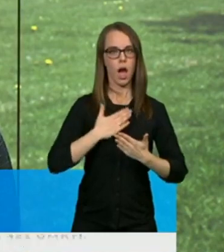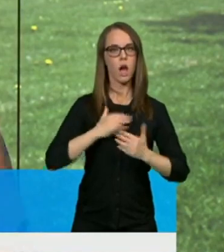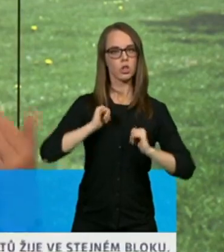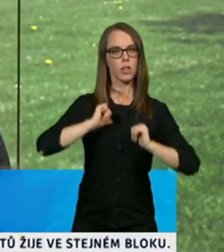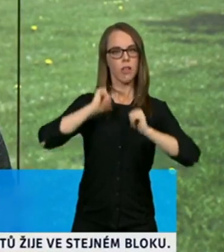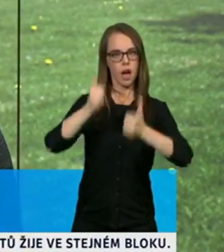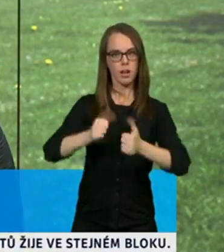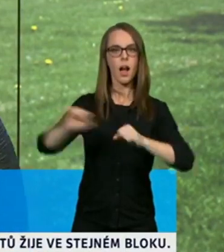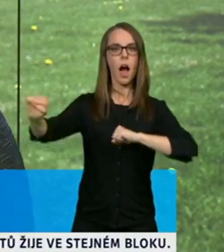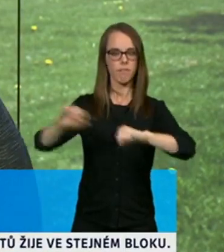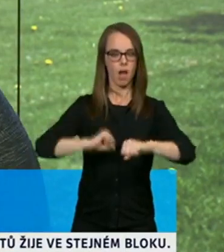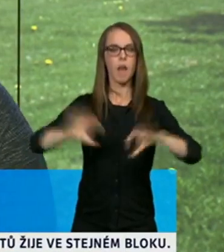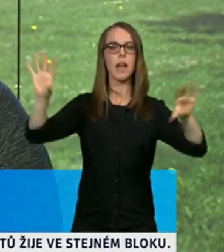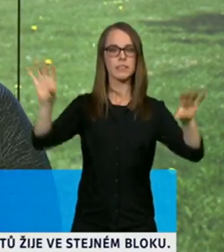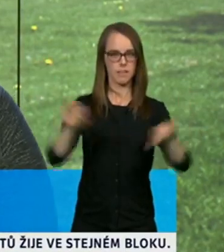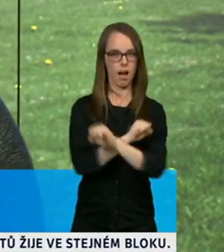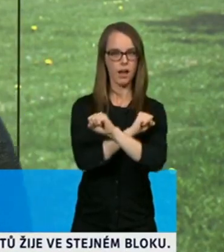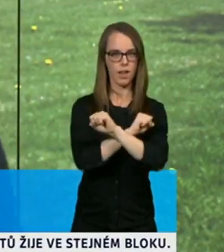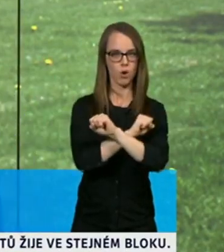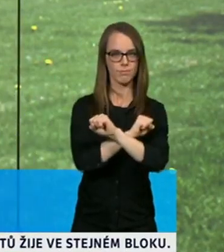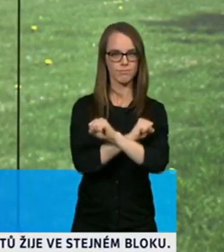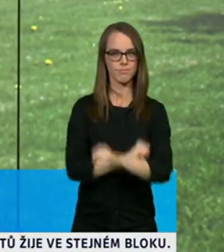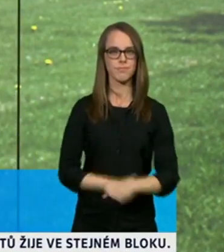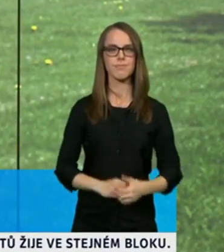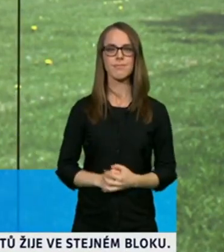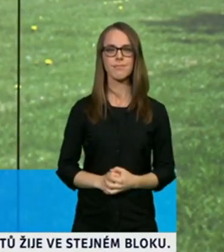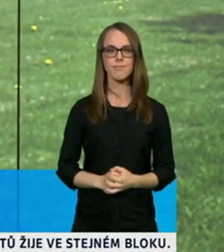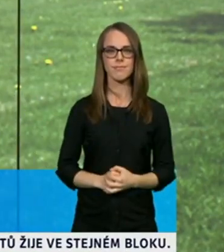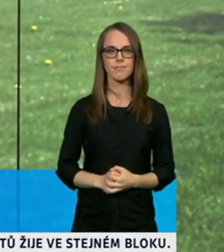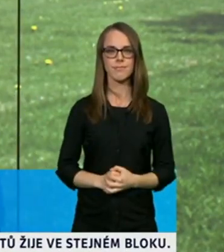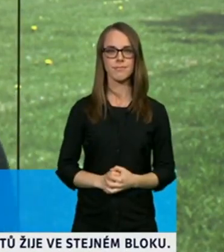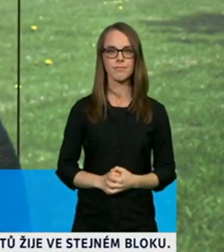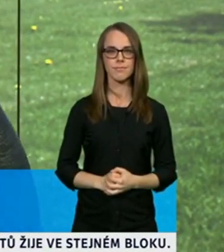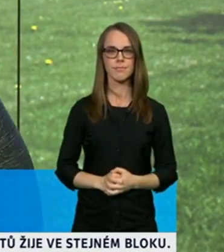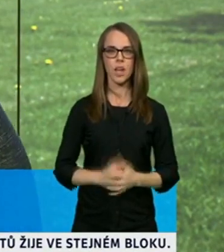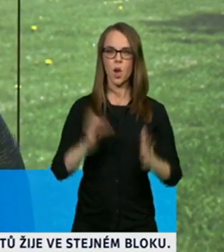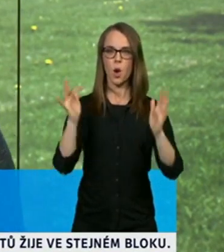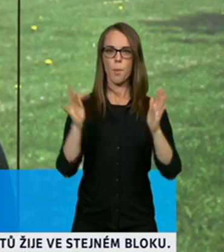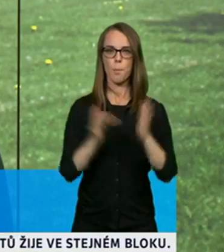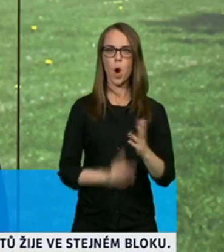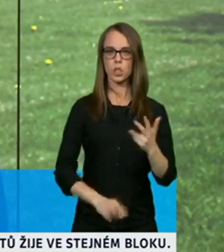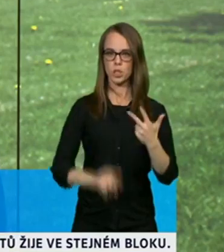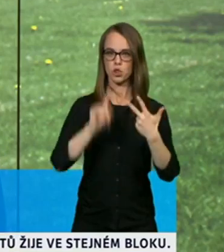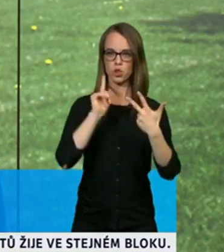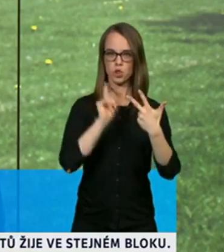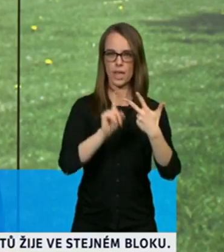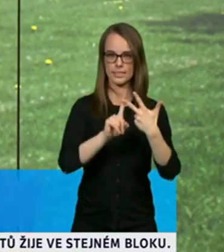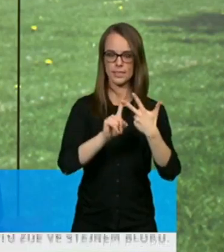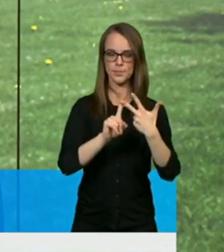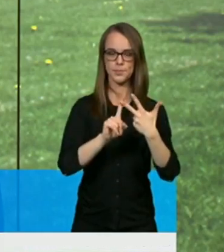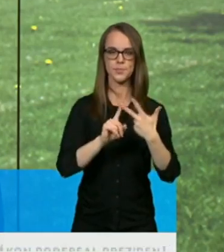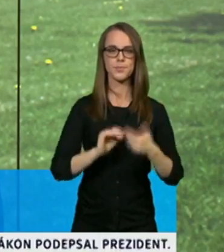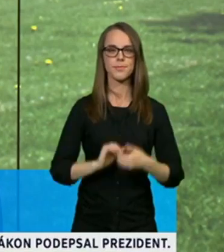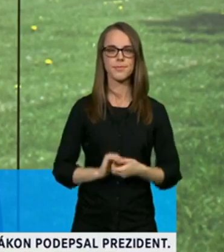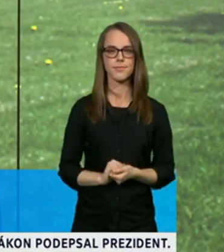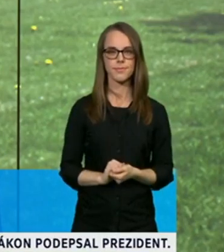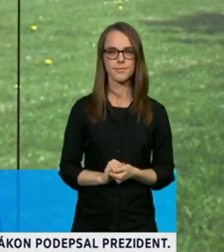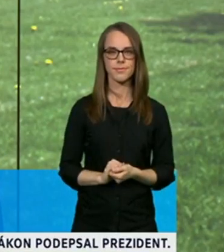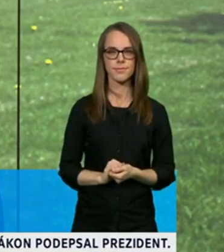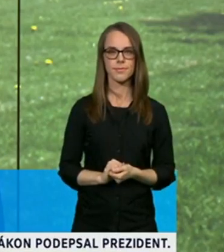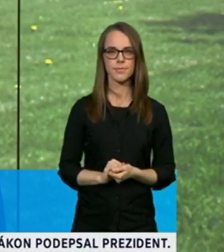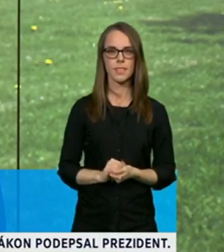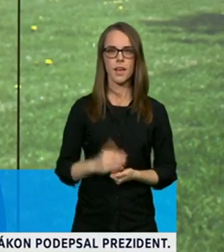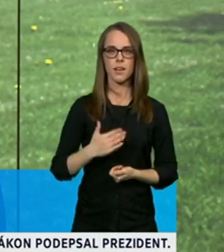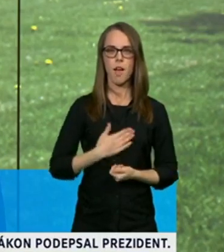vláda schválila. Třetí změna, která v té novele je, že při stanovení celkových výdajů v